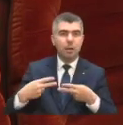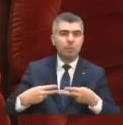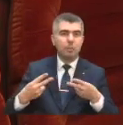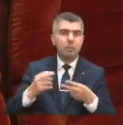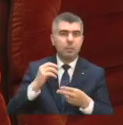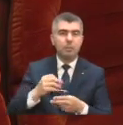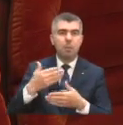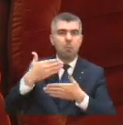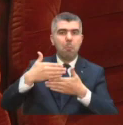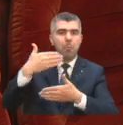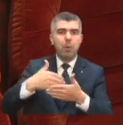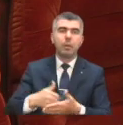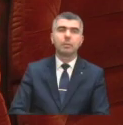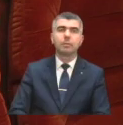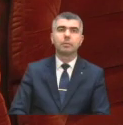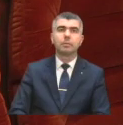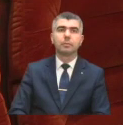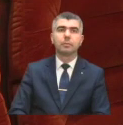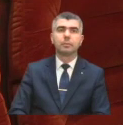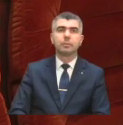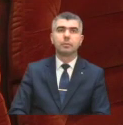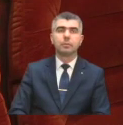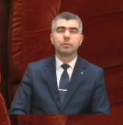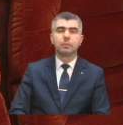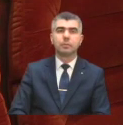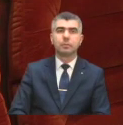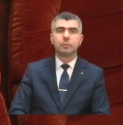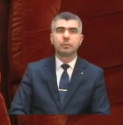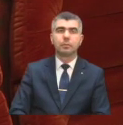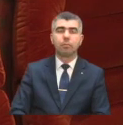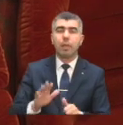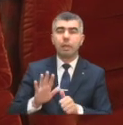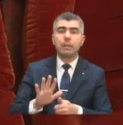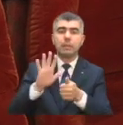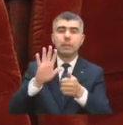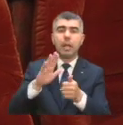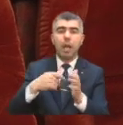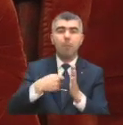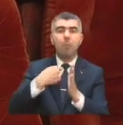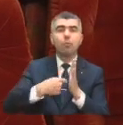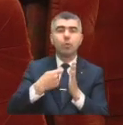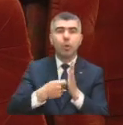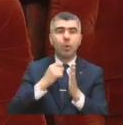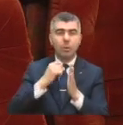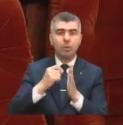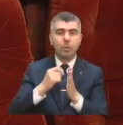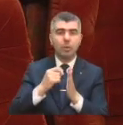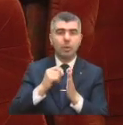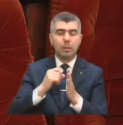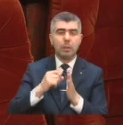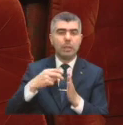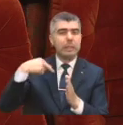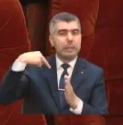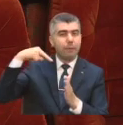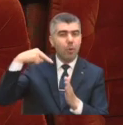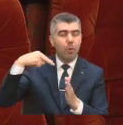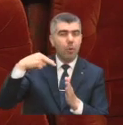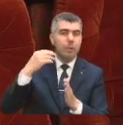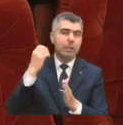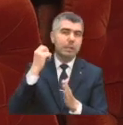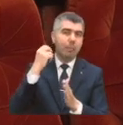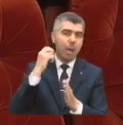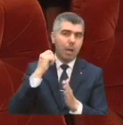البناية ديالها واحد 6 مشاريع قيد الدراسة بكل صفر وتمارة بن أحمد أساس زاك تردد